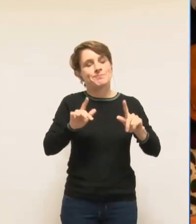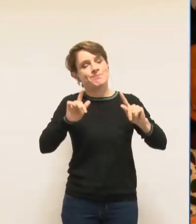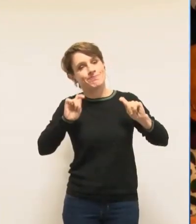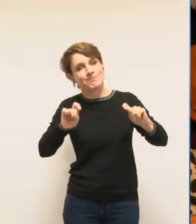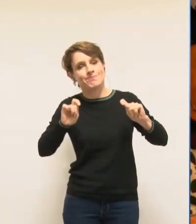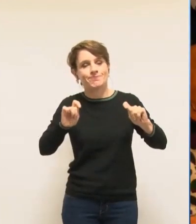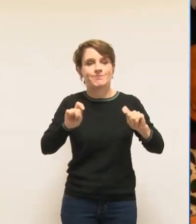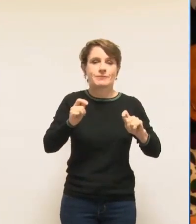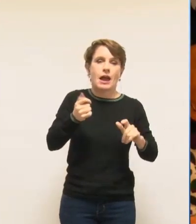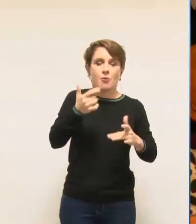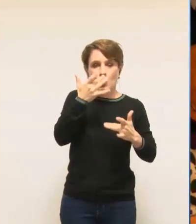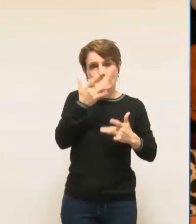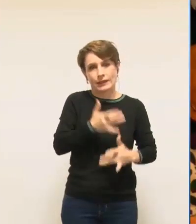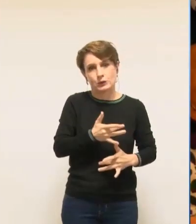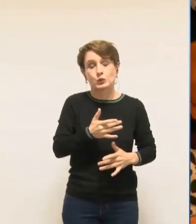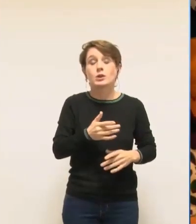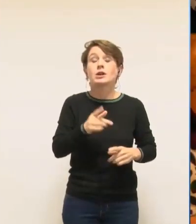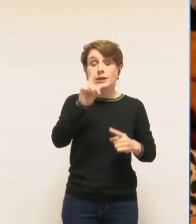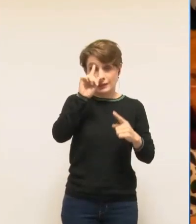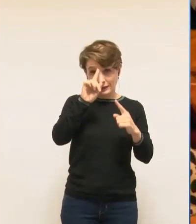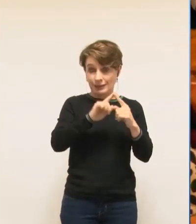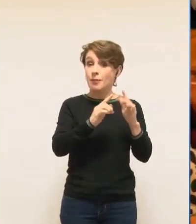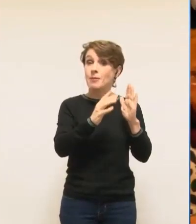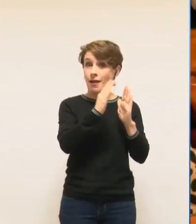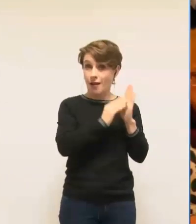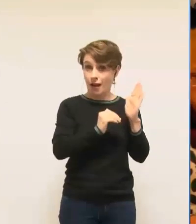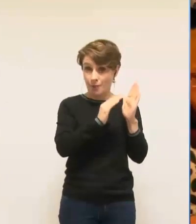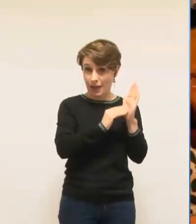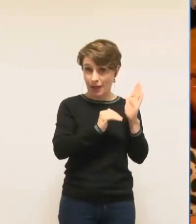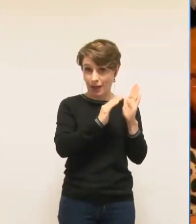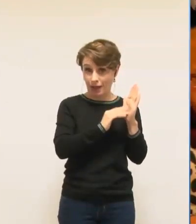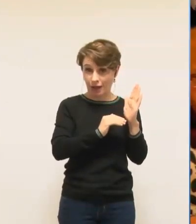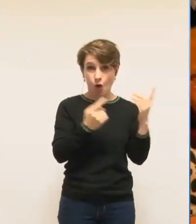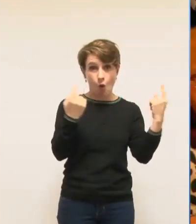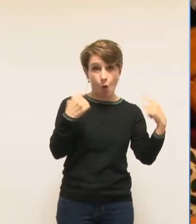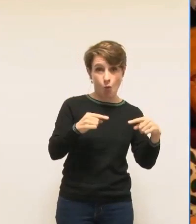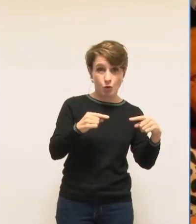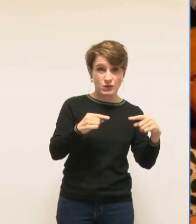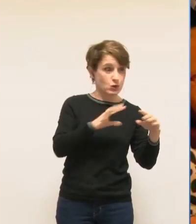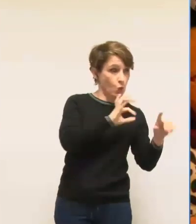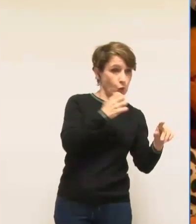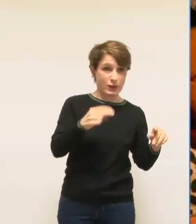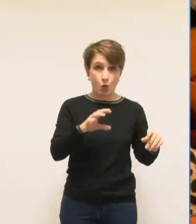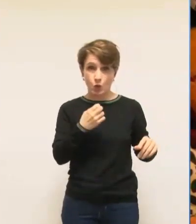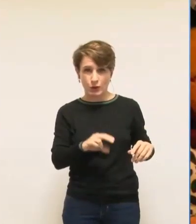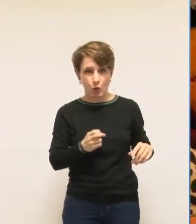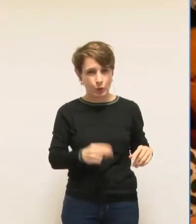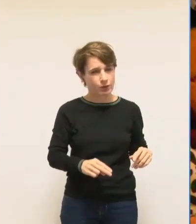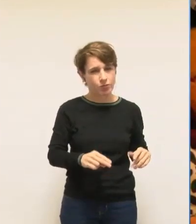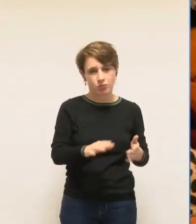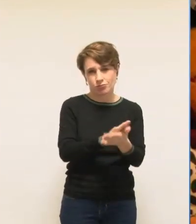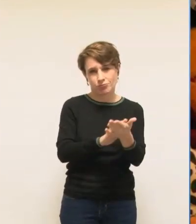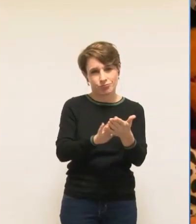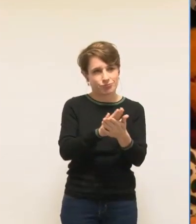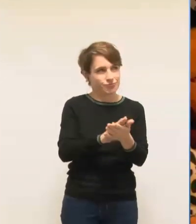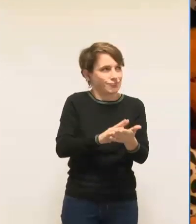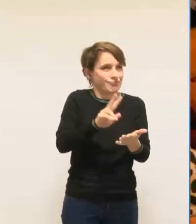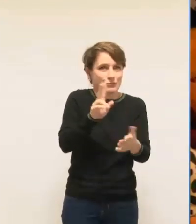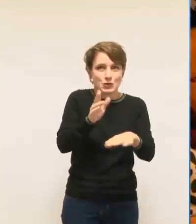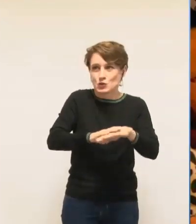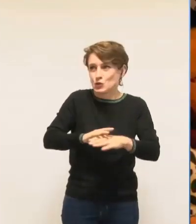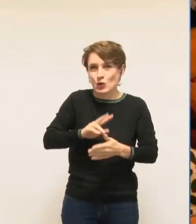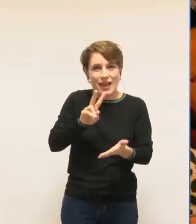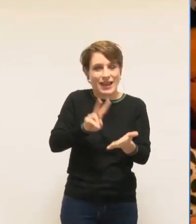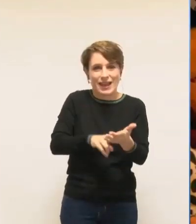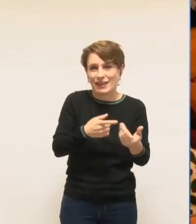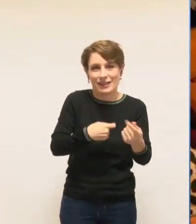grammaire, comme dans la vie d'ailleurs, les oppositions de type binaire ne correspondent jamais à la réalité. La réalité est